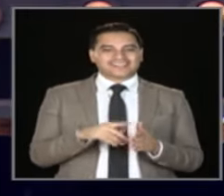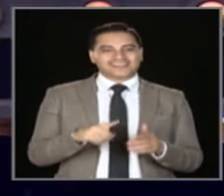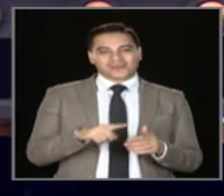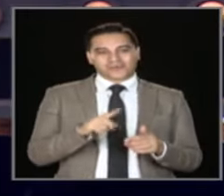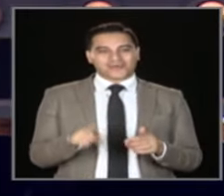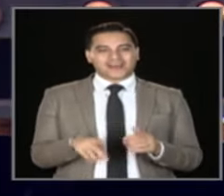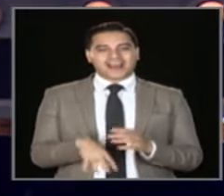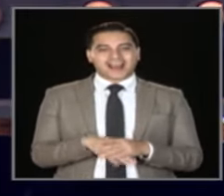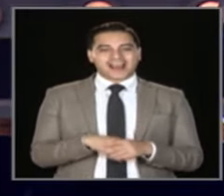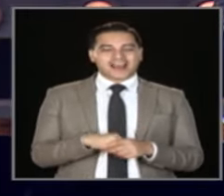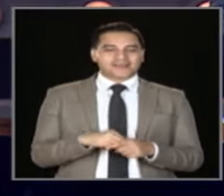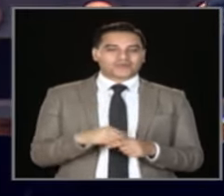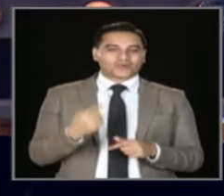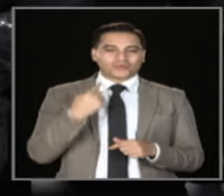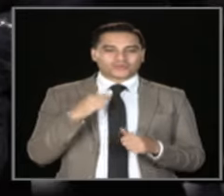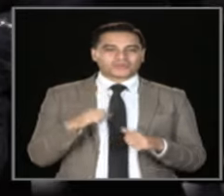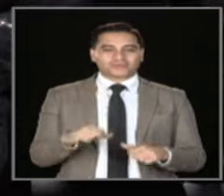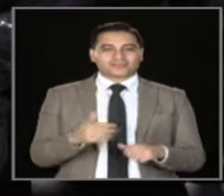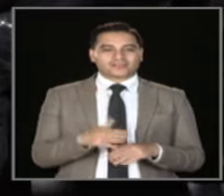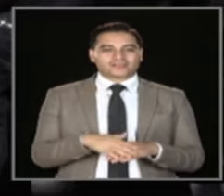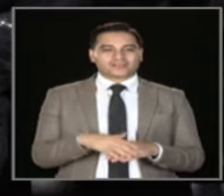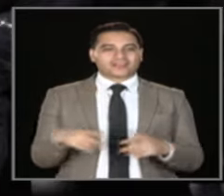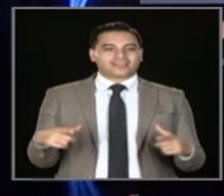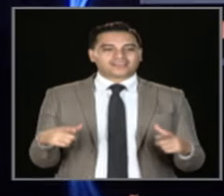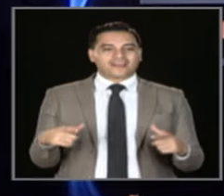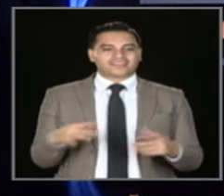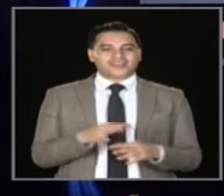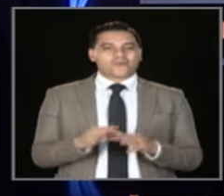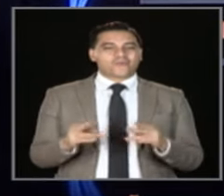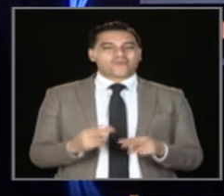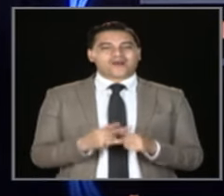ايه، كلمني على الخسائر، عندنا خسائر ايه؟ الطاسه اتحرقت.